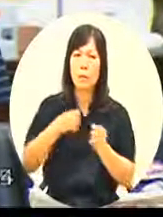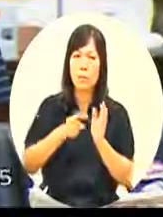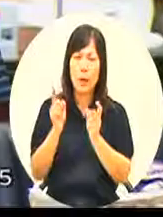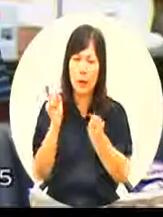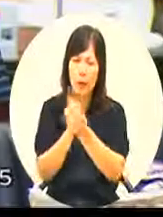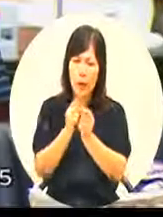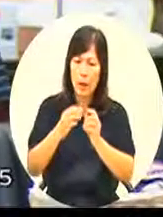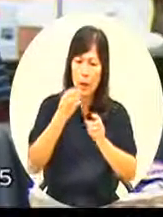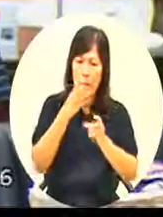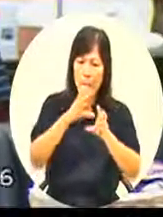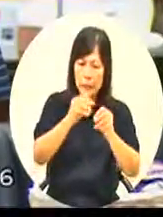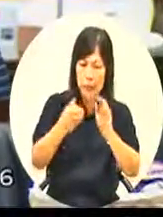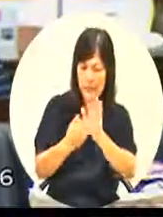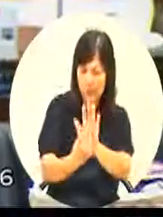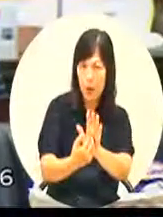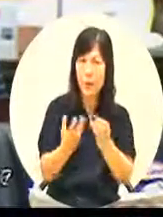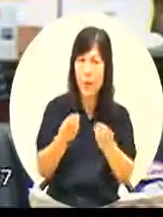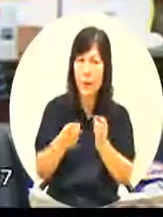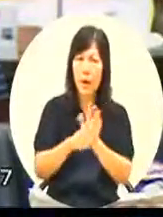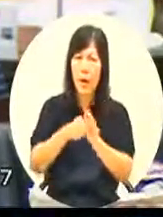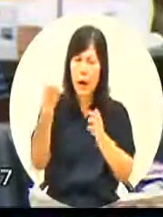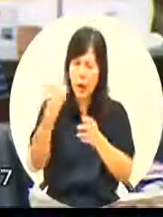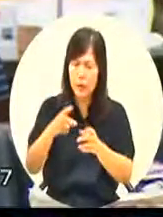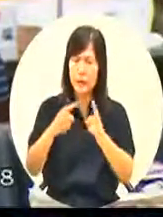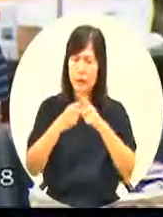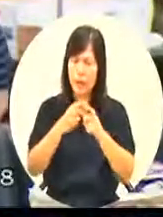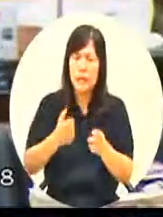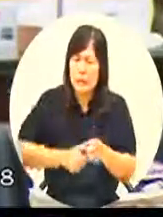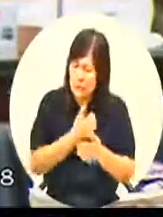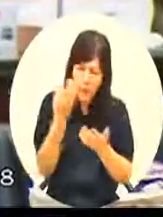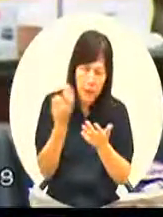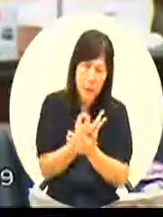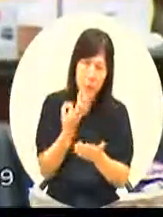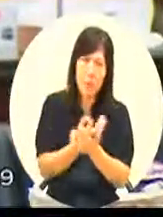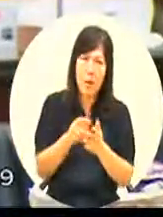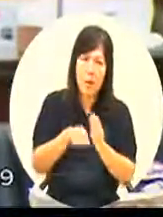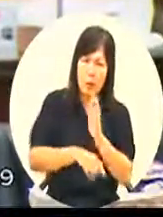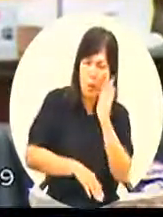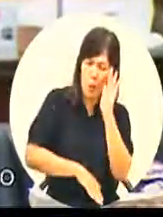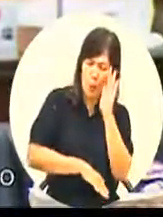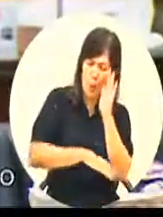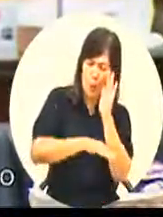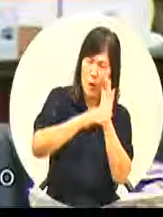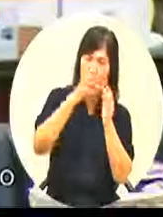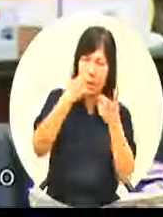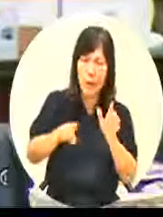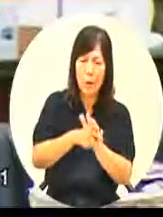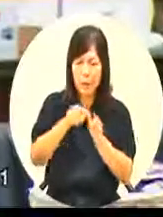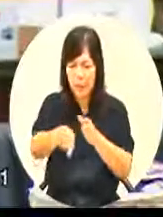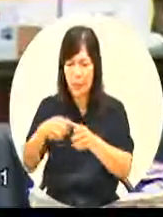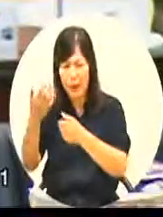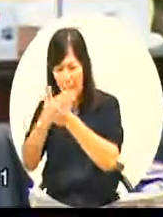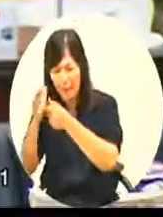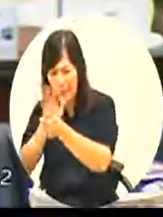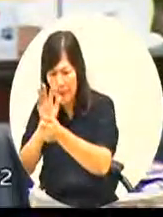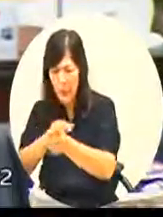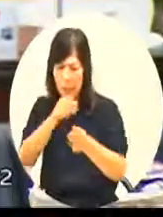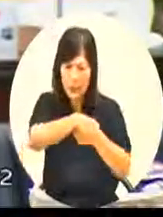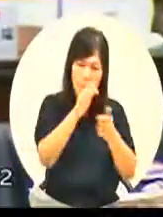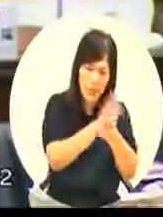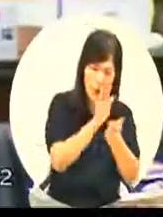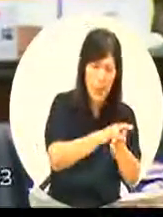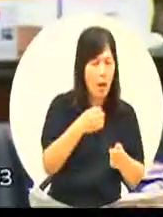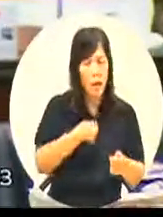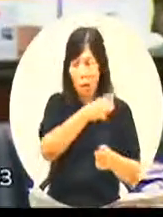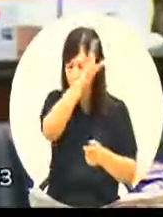沙包，还是没有防水闸门，还是人力真的不够？因为那么大，我其他地方要顾，我那边我又已经没有办法去